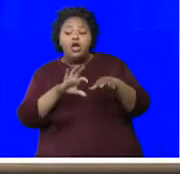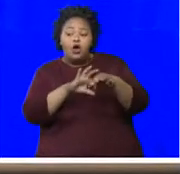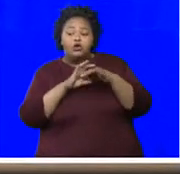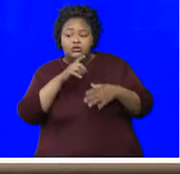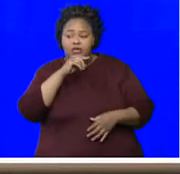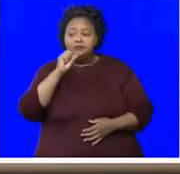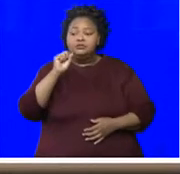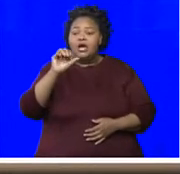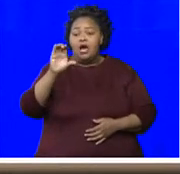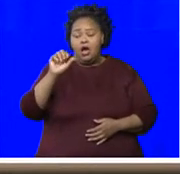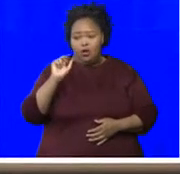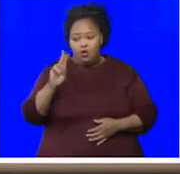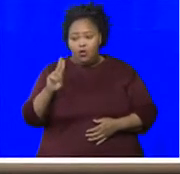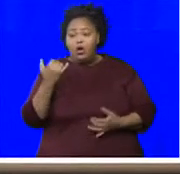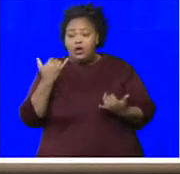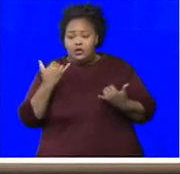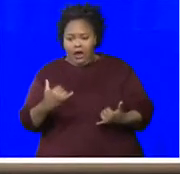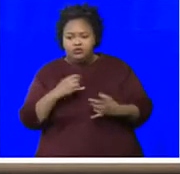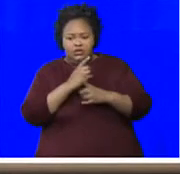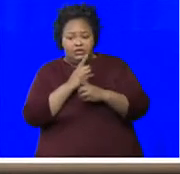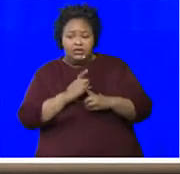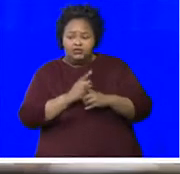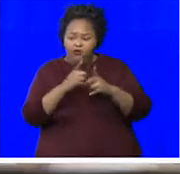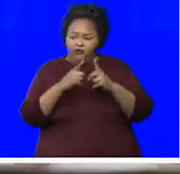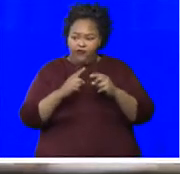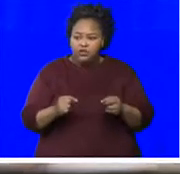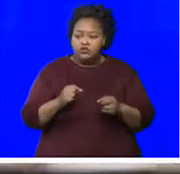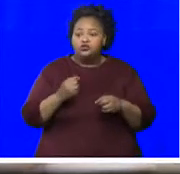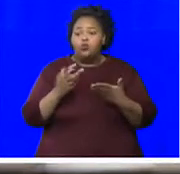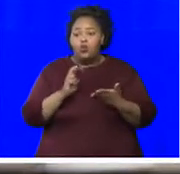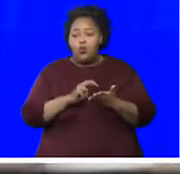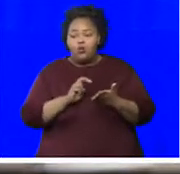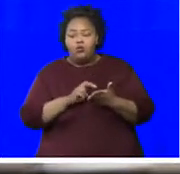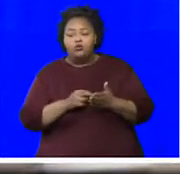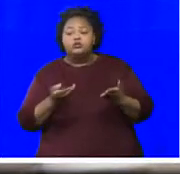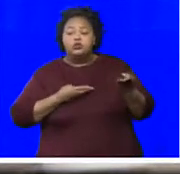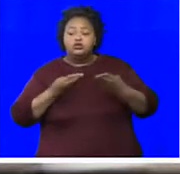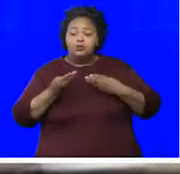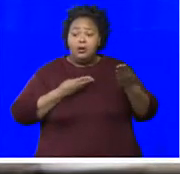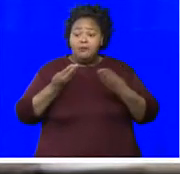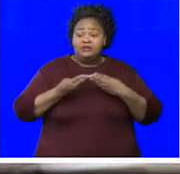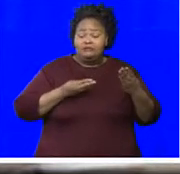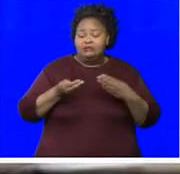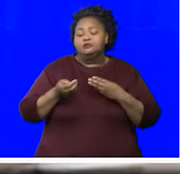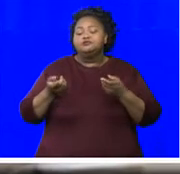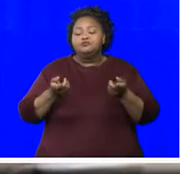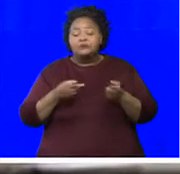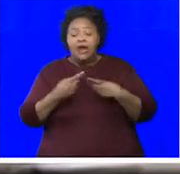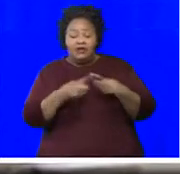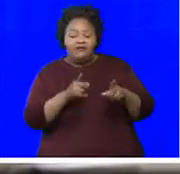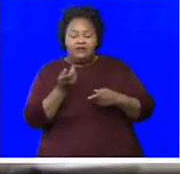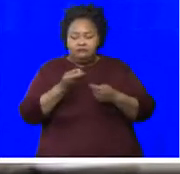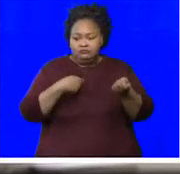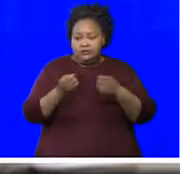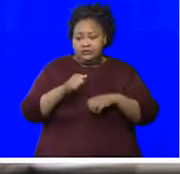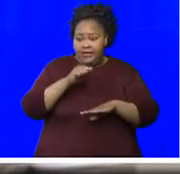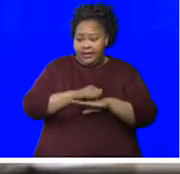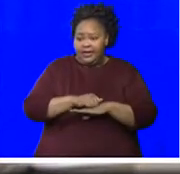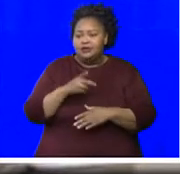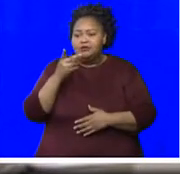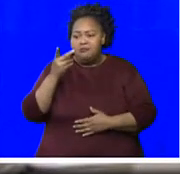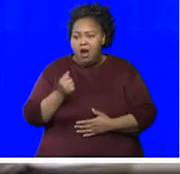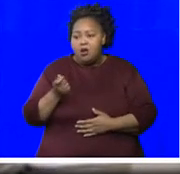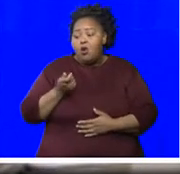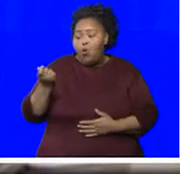kucala kokuthengiselana kwamabhizinisi kusamele kufika emaphethelweni kwetingxoxo lapho emave atawuvuna titselo